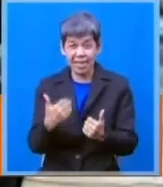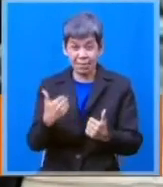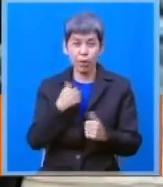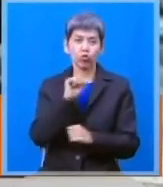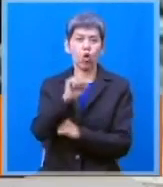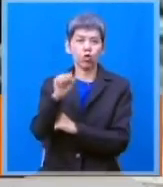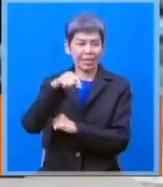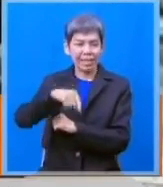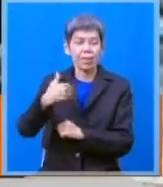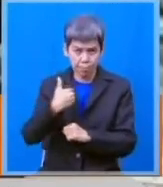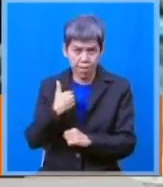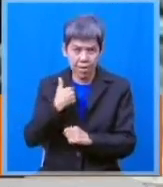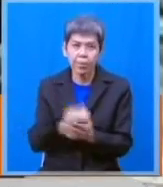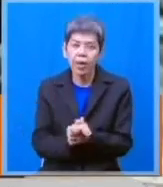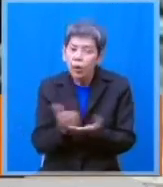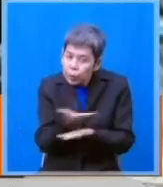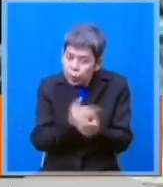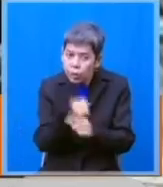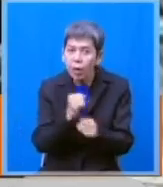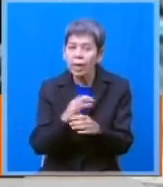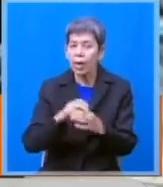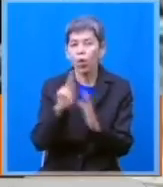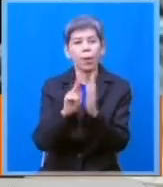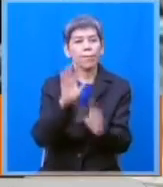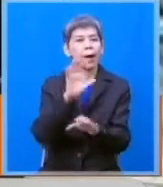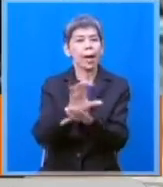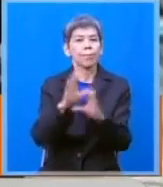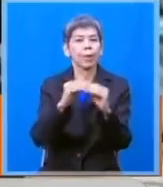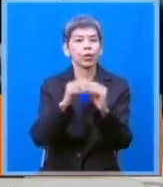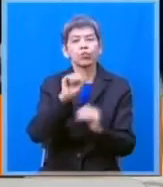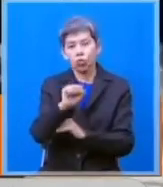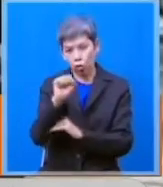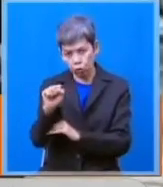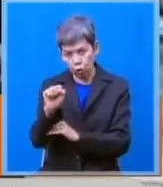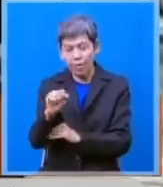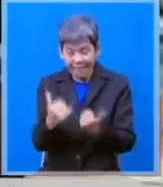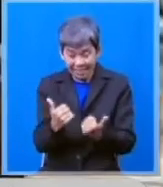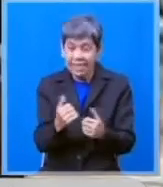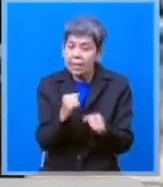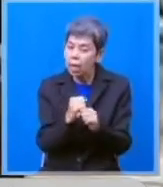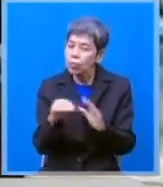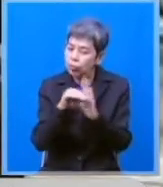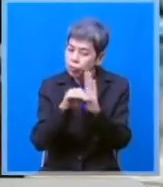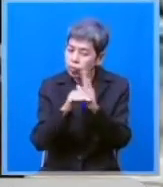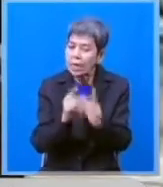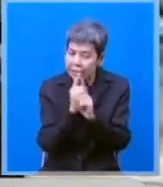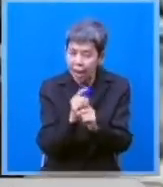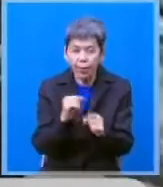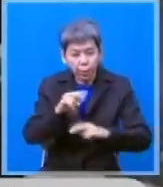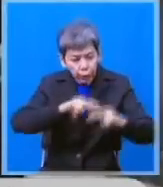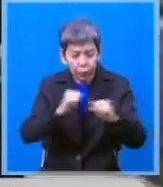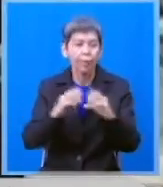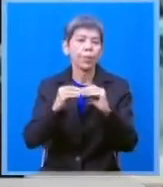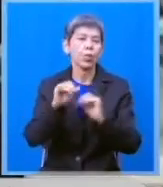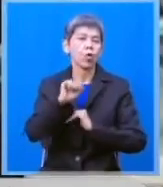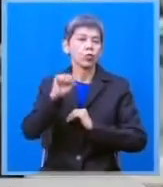าผู้แทนราษฎรก็จะมีการพิจารณาร่างข้อบังคับการประชุมสภาผู้แทนราษฎรซึ่งก็จะเป็นกติกานะคะในการควบคุมการประชุม